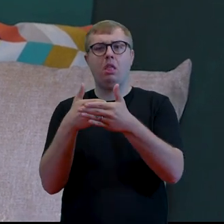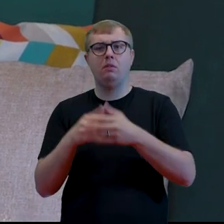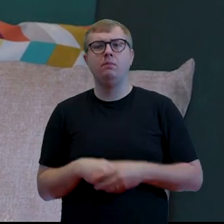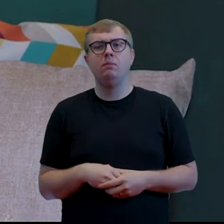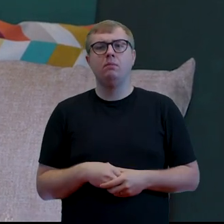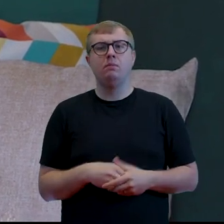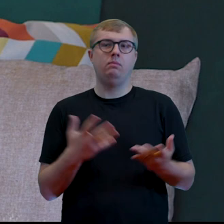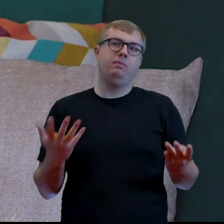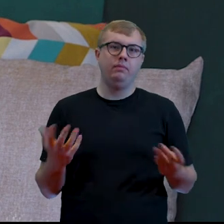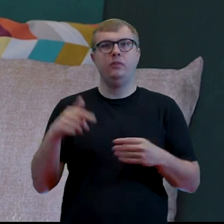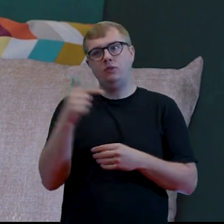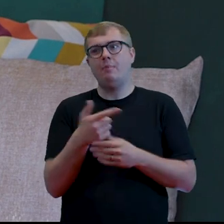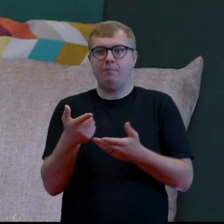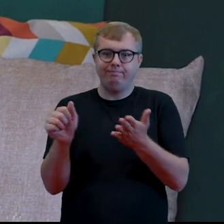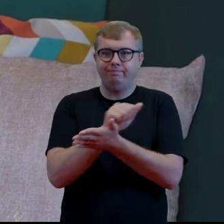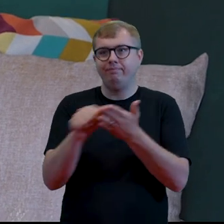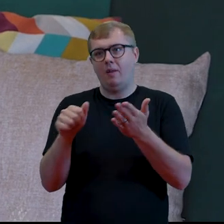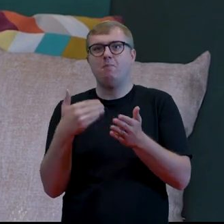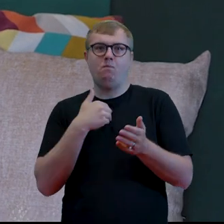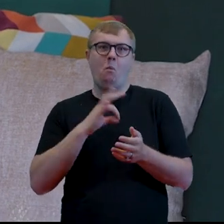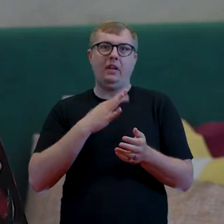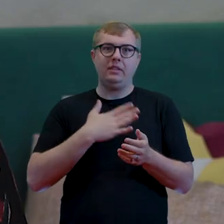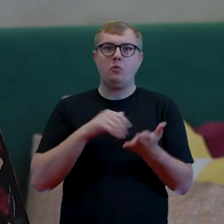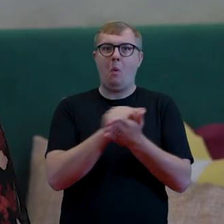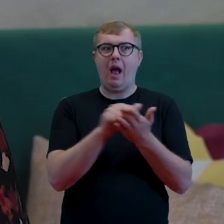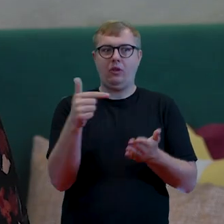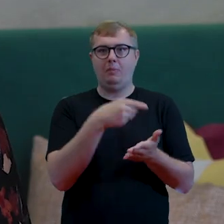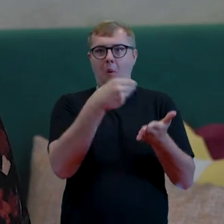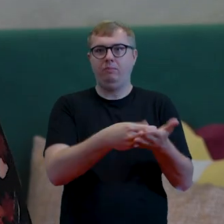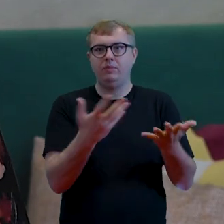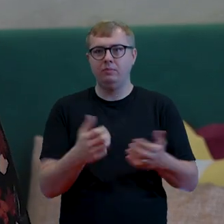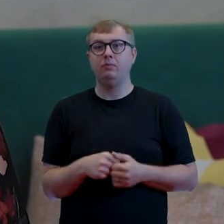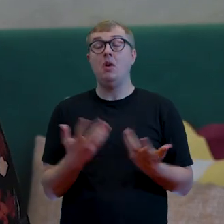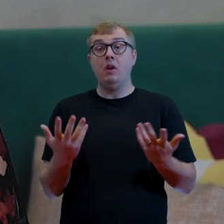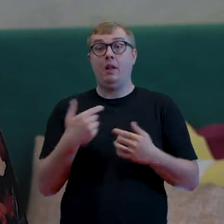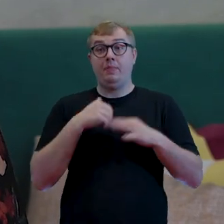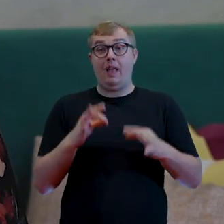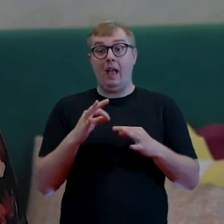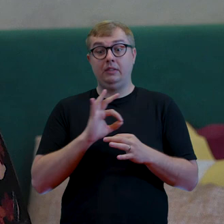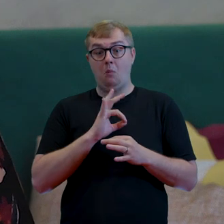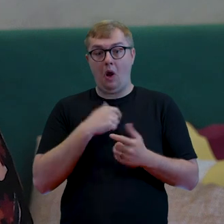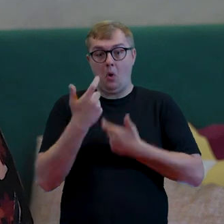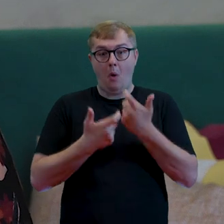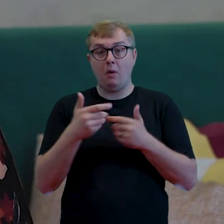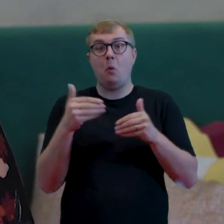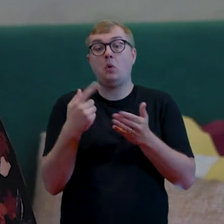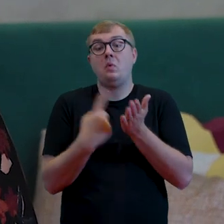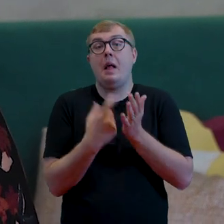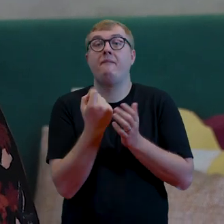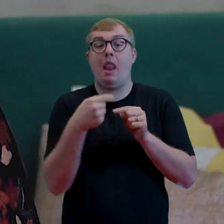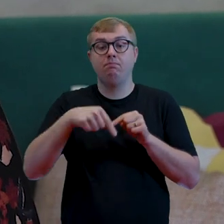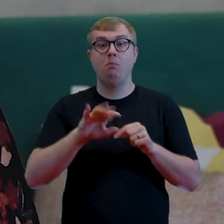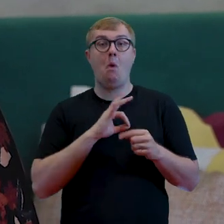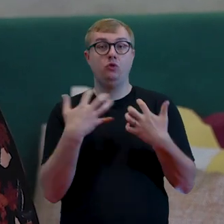już nie mówię do tego że żeby wydrukować wejściówkę trzeba mieć własną drukarkę widzicie ja to co ja uprawiam dzisiaj to są być może moje ostatnie podrygi prawda